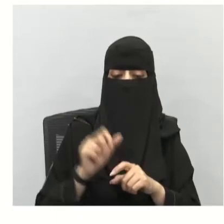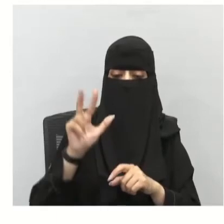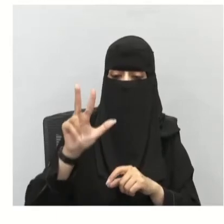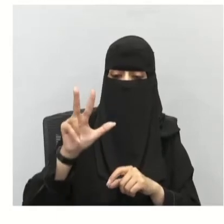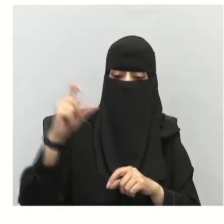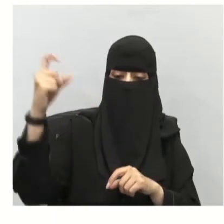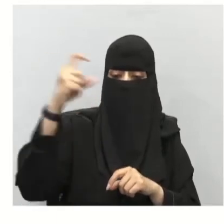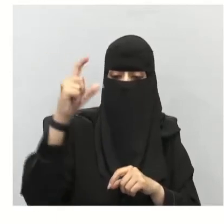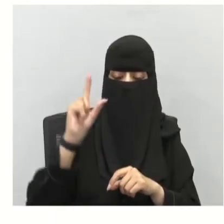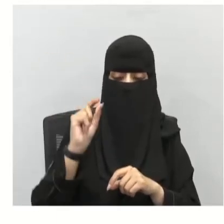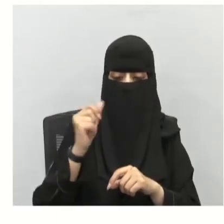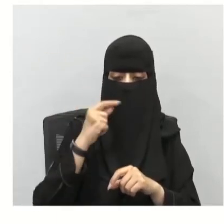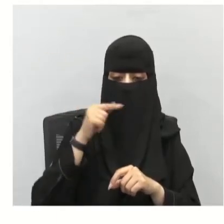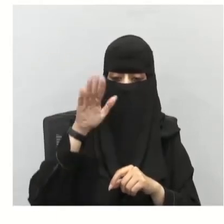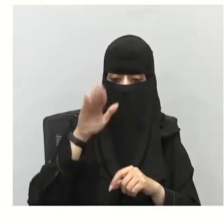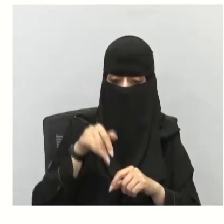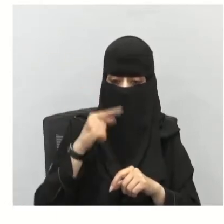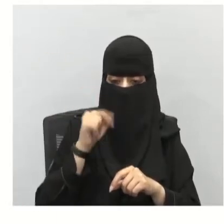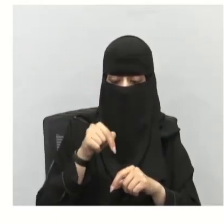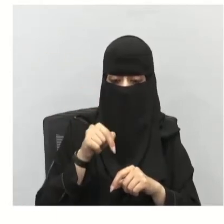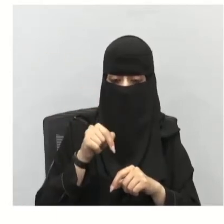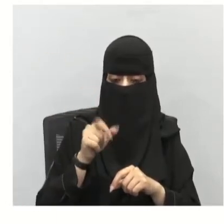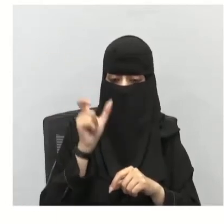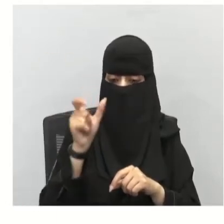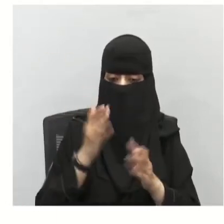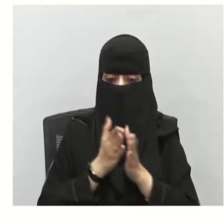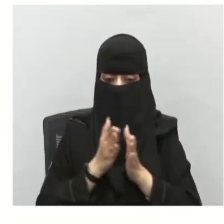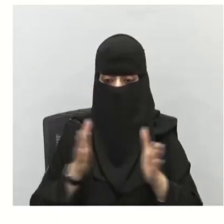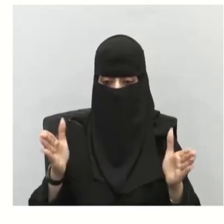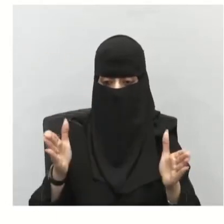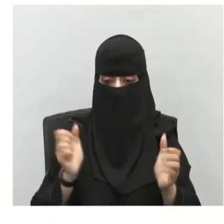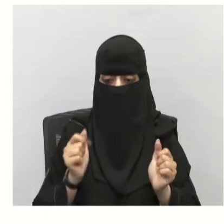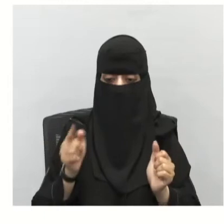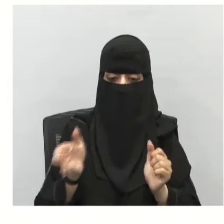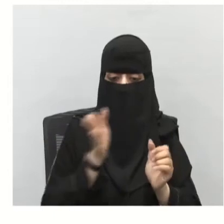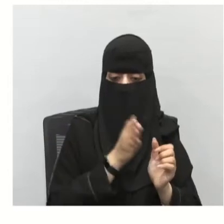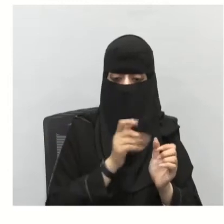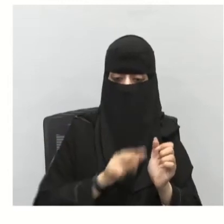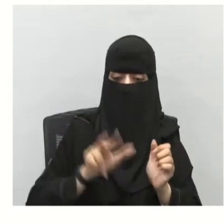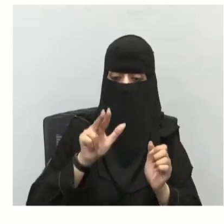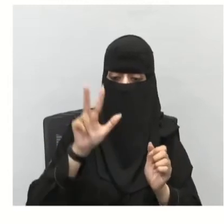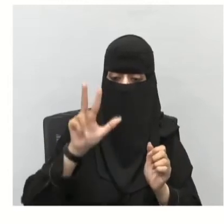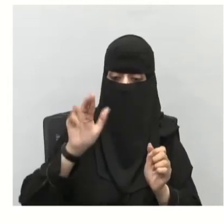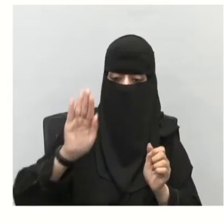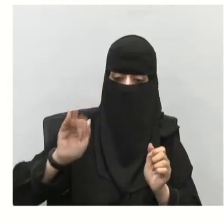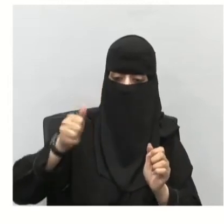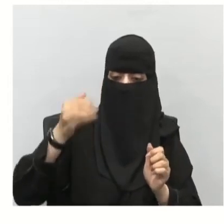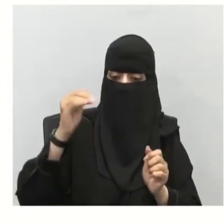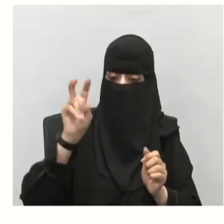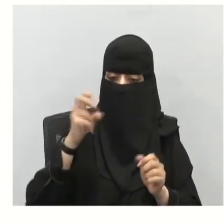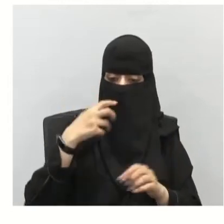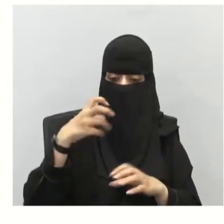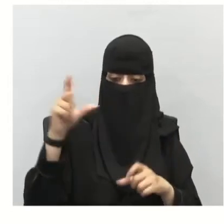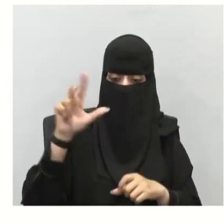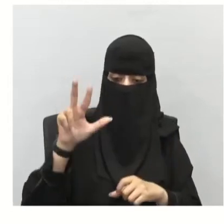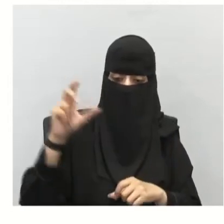أحسنتم، قمرية. إذن يا صغاري كلمة ساحة أصبحت الساحة، نوعها